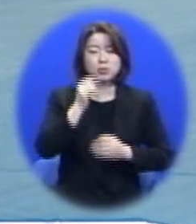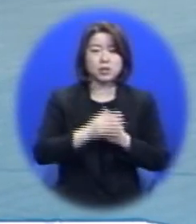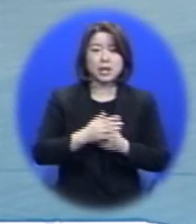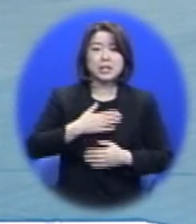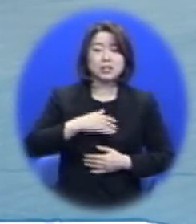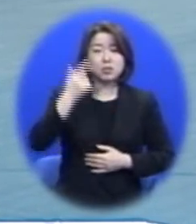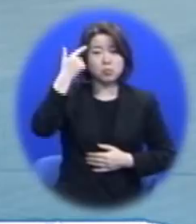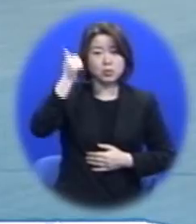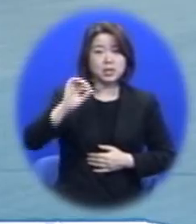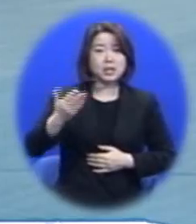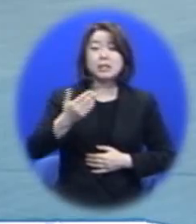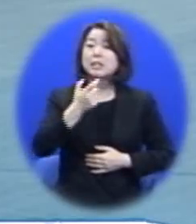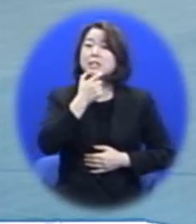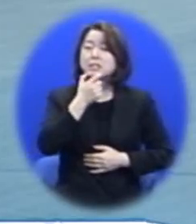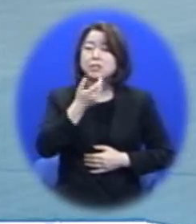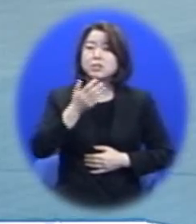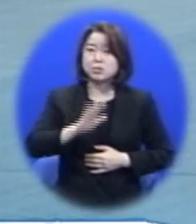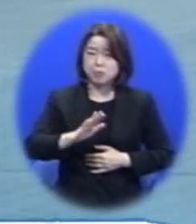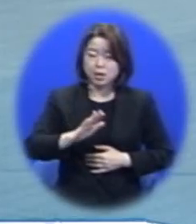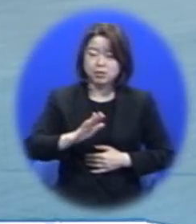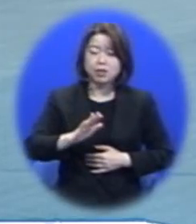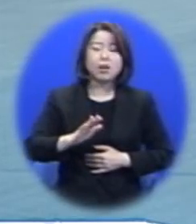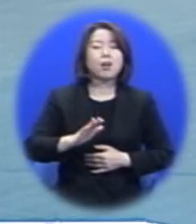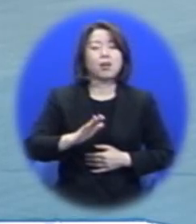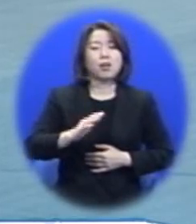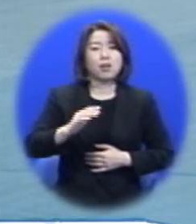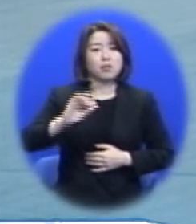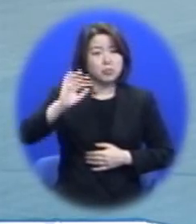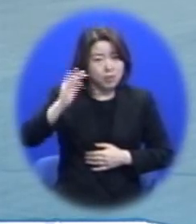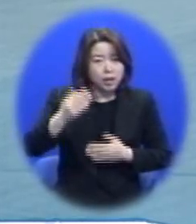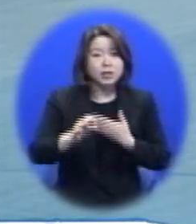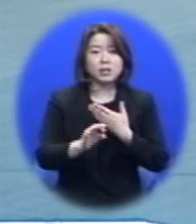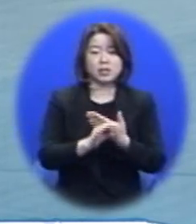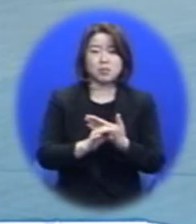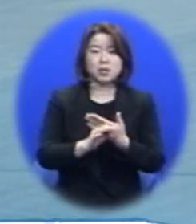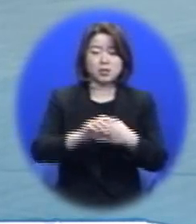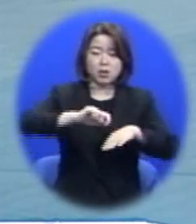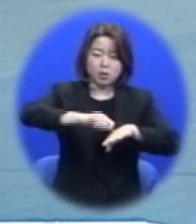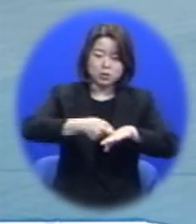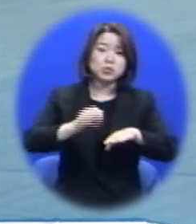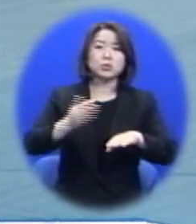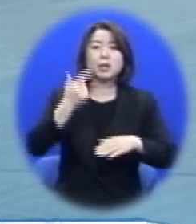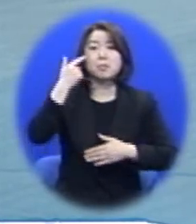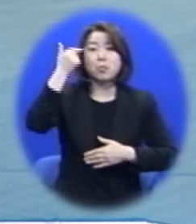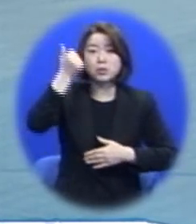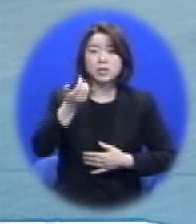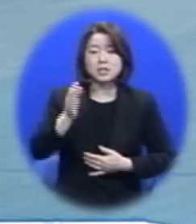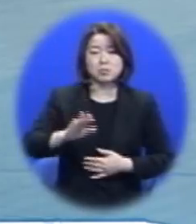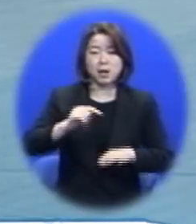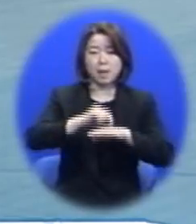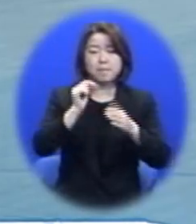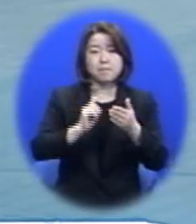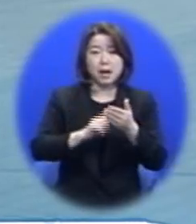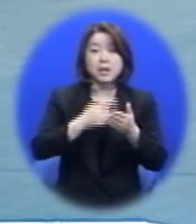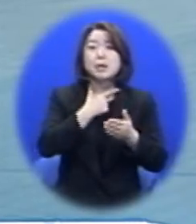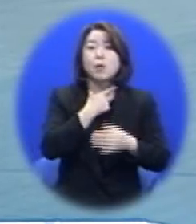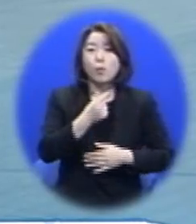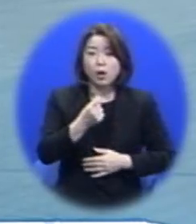게 싫었지만 목사가 돼야 된다는 거예요. 억지로 된 목사지만 마음의